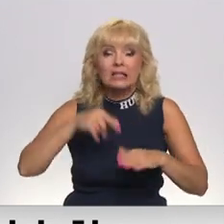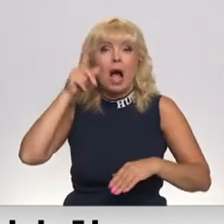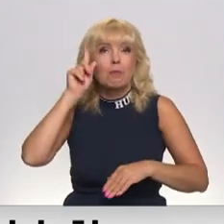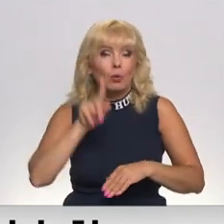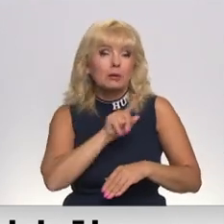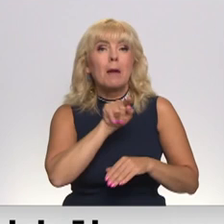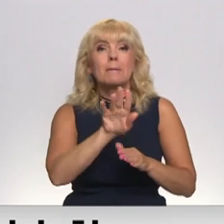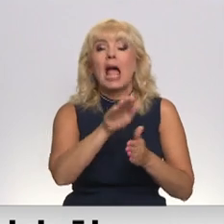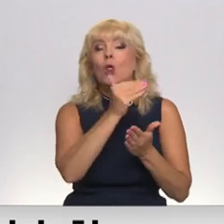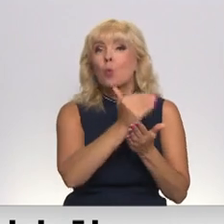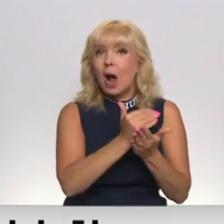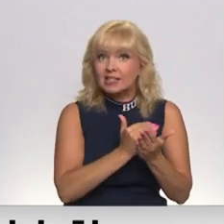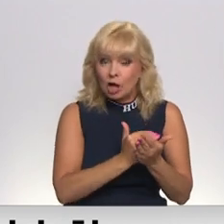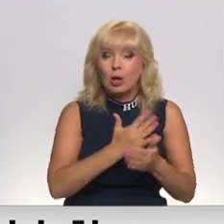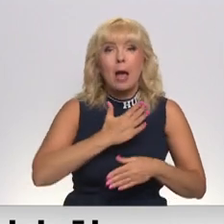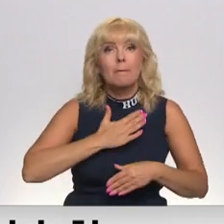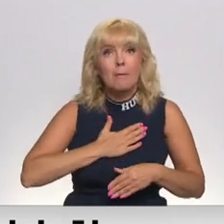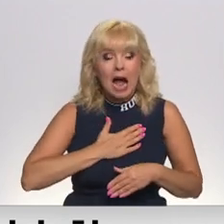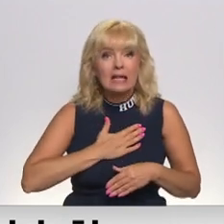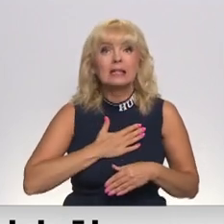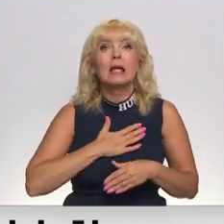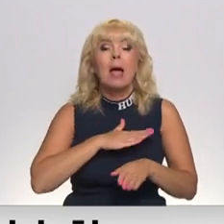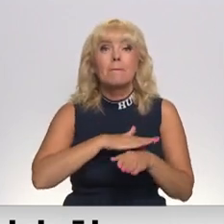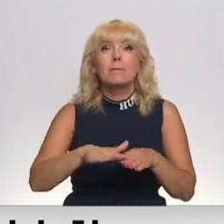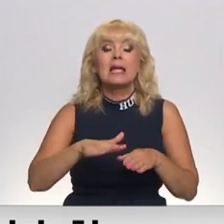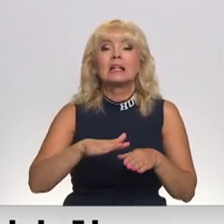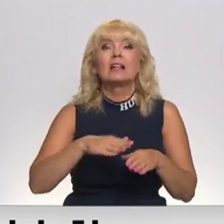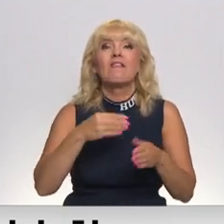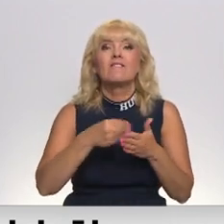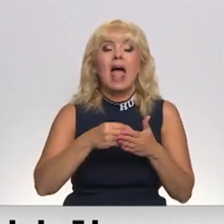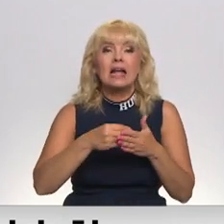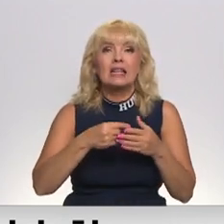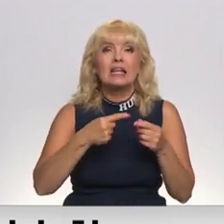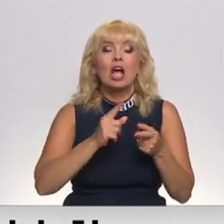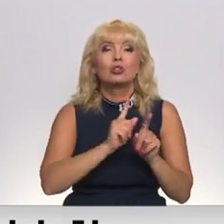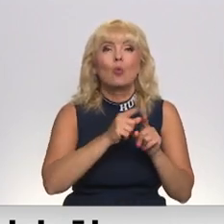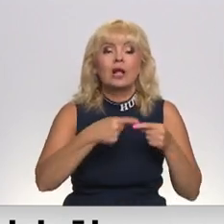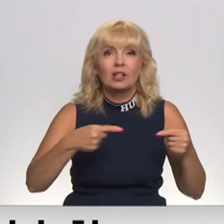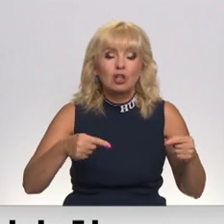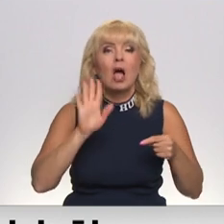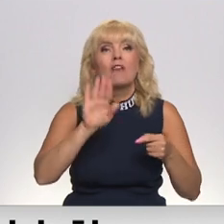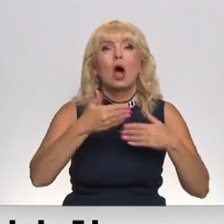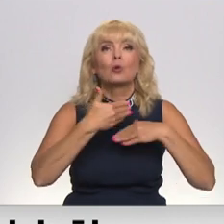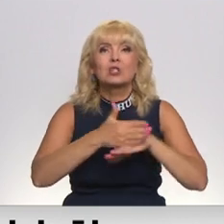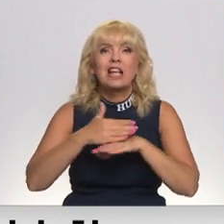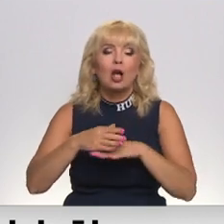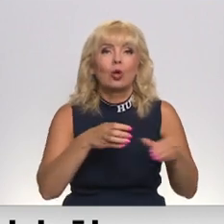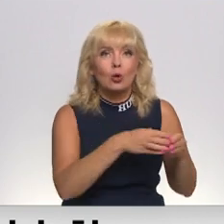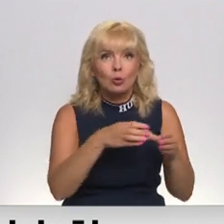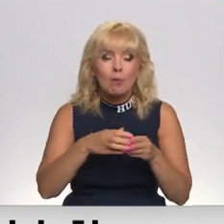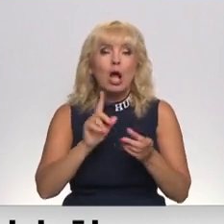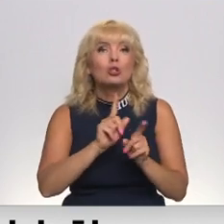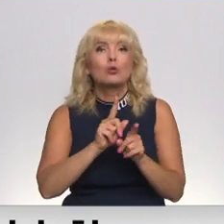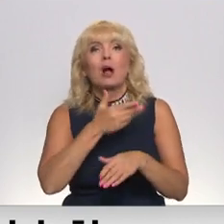pie nosacījuma, ka man ir pilnveidīgi, tīks pedagogu resursus, pieejams, es varu dalīt grupās, skolotājiem nav